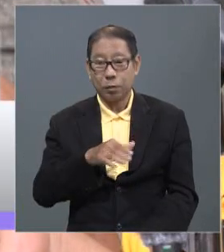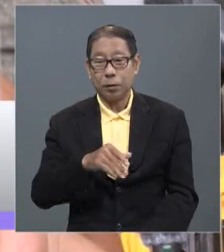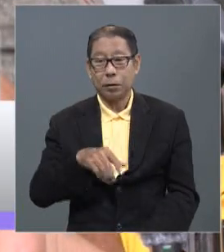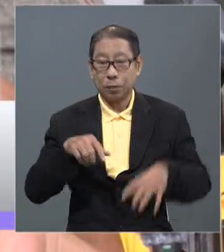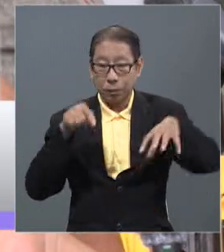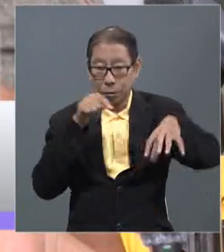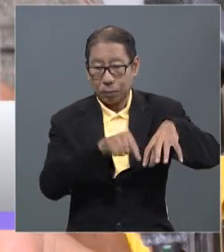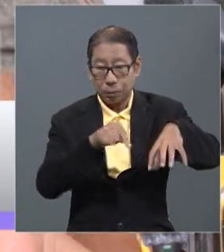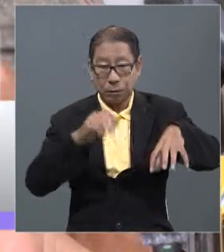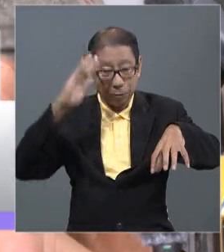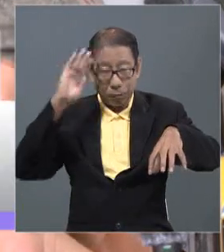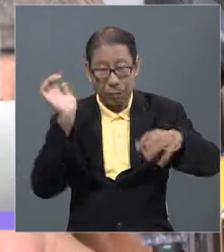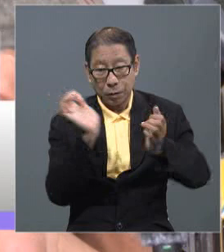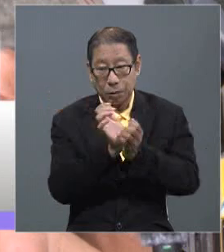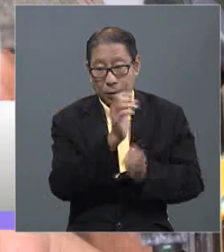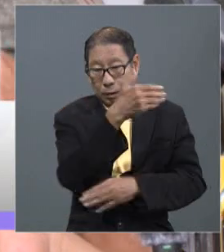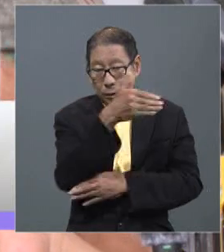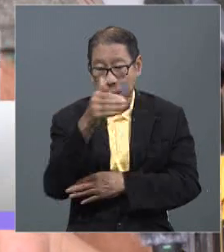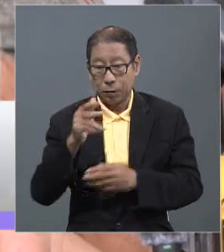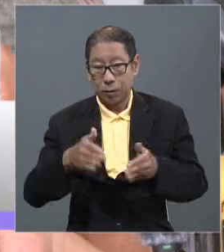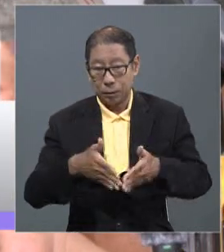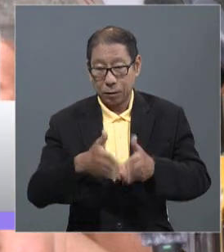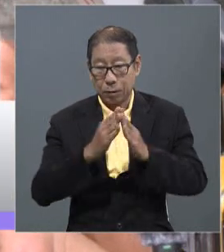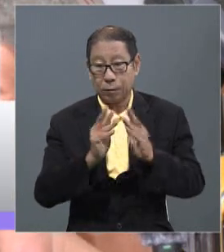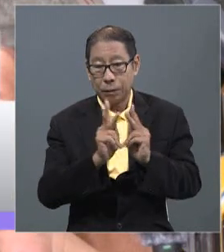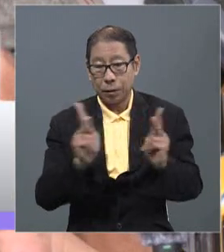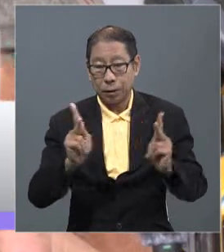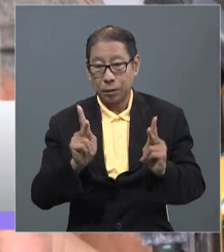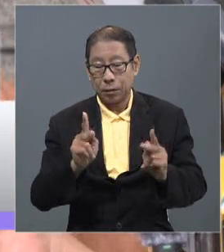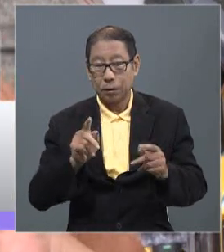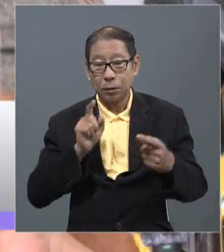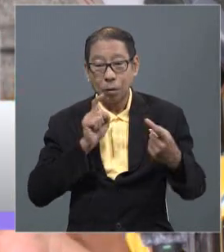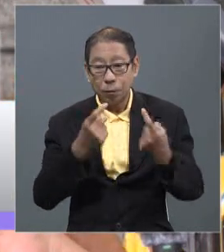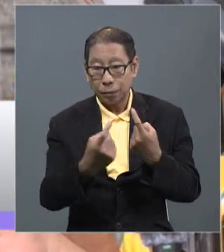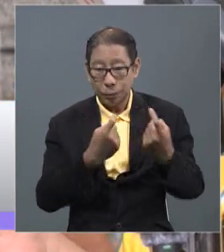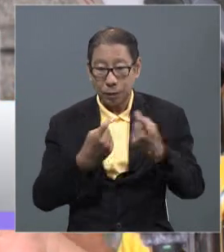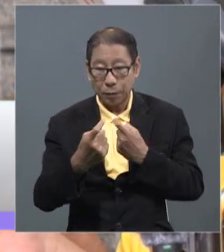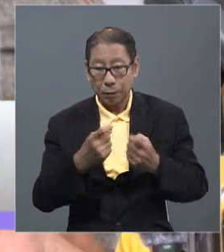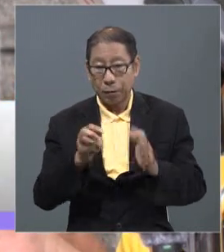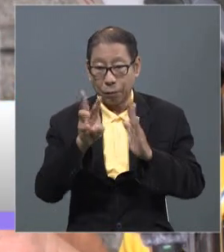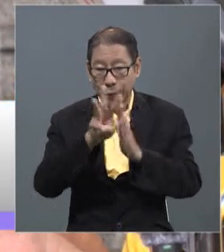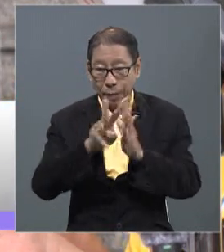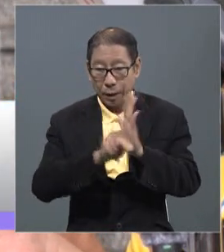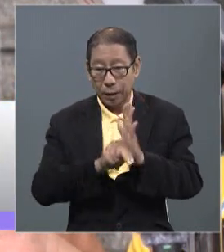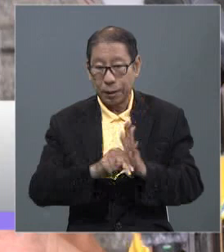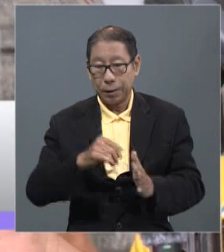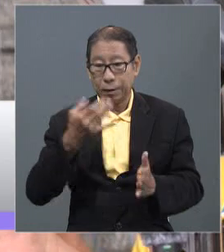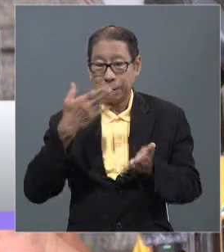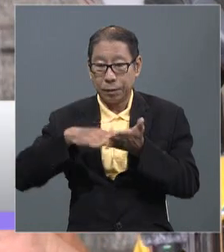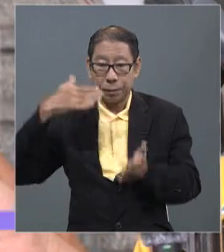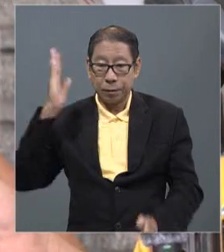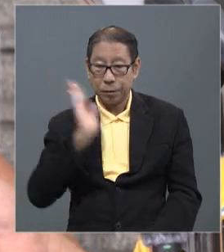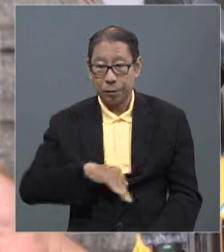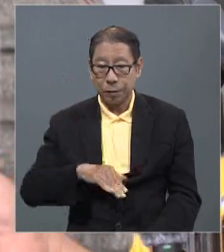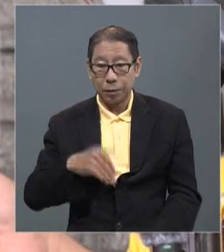านบุญชาติได้มีการตั้งกรรมการสอบสวนวินัยร้ายแรงผมจึงส่งให้ผมกลับนะอันนี้เข้าใจไหมครับ